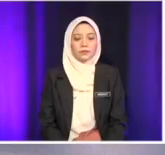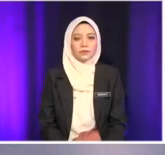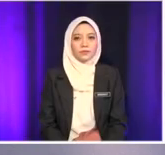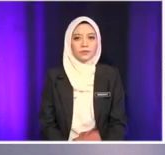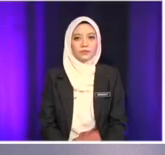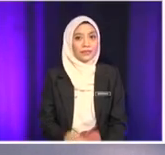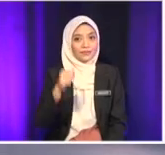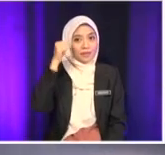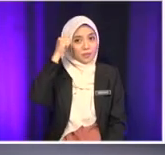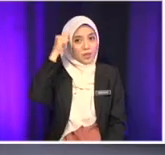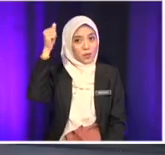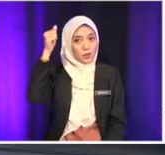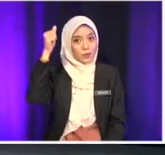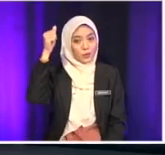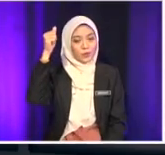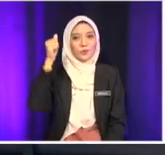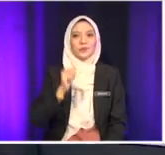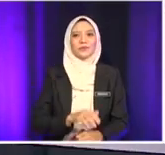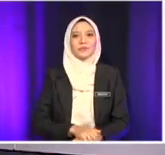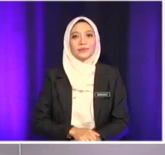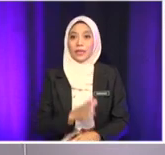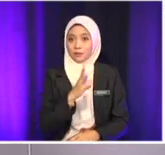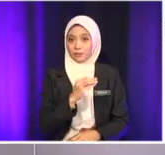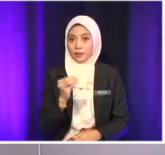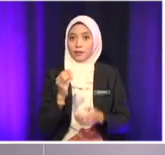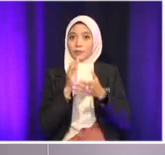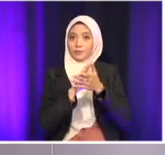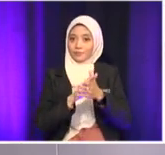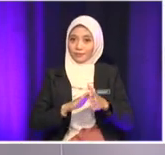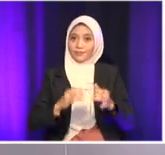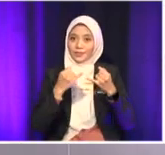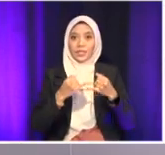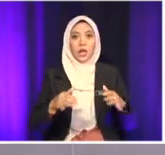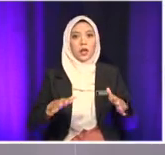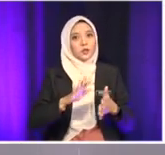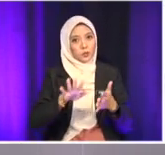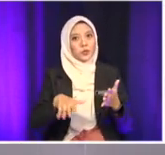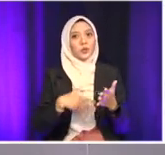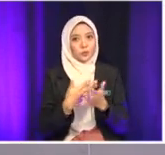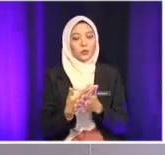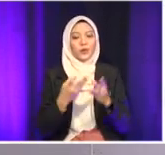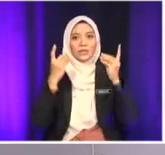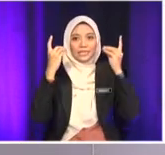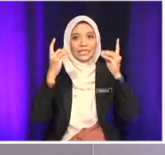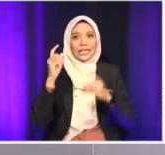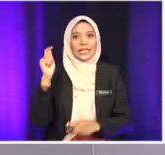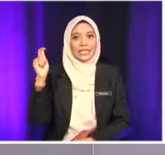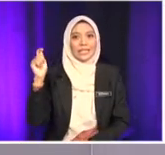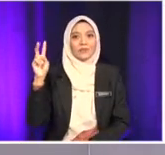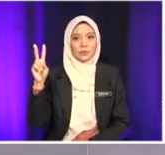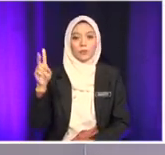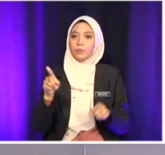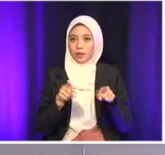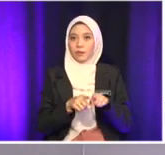Assalamualaikum warahmatullahi wabarakatuh dan salam sejahtera diucapkan kepada seluruh penonton di Net TV KPM Anda